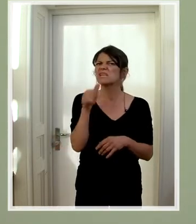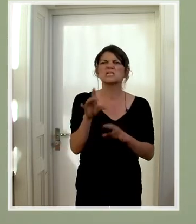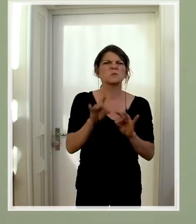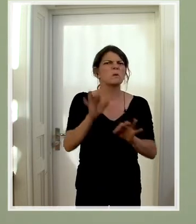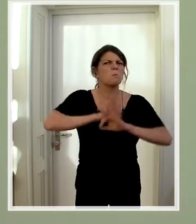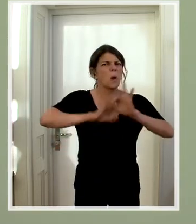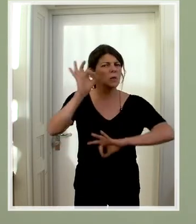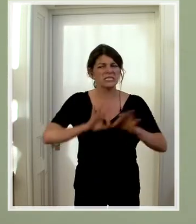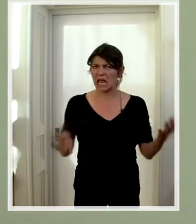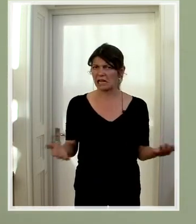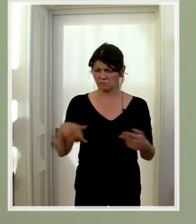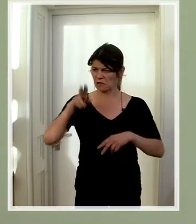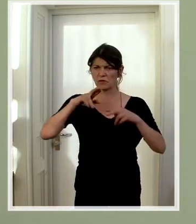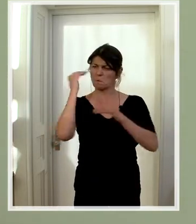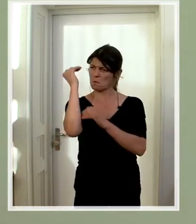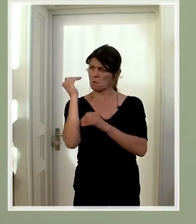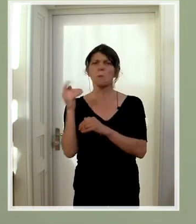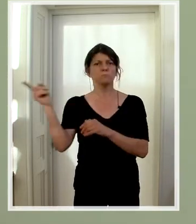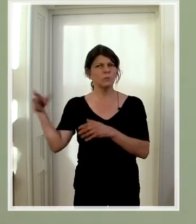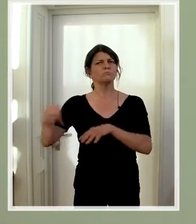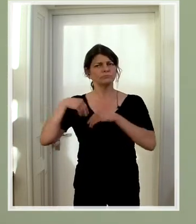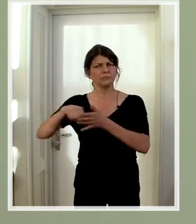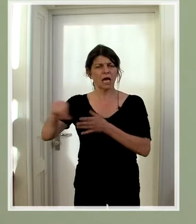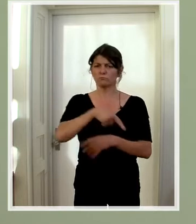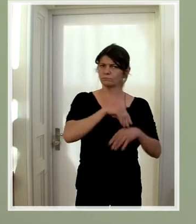tun, das sind einzelne Positionen. Mhm. Und